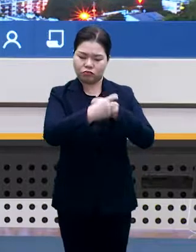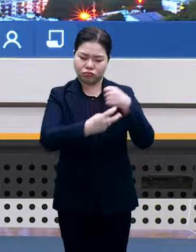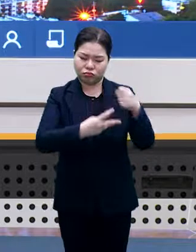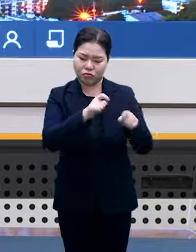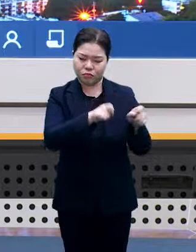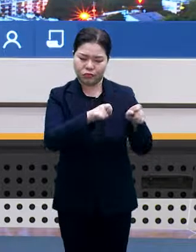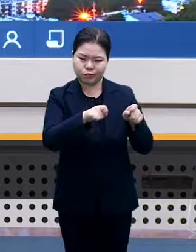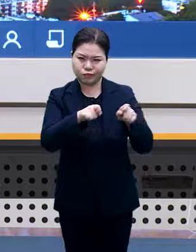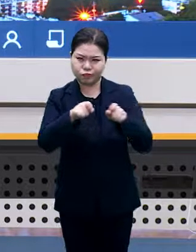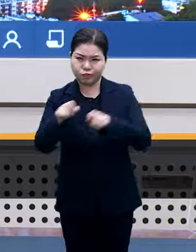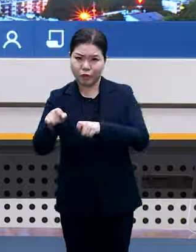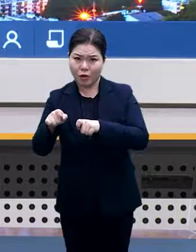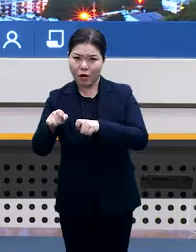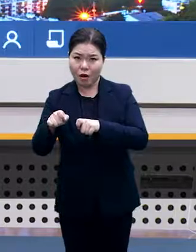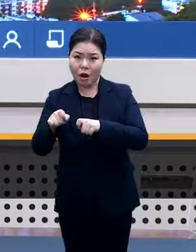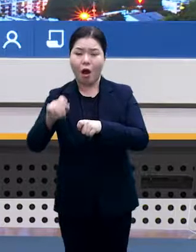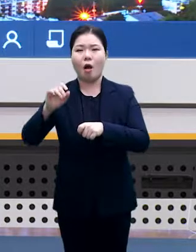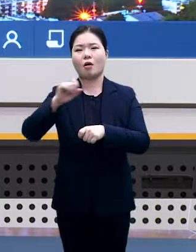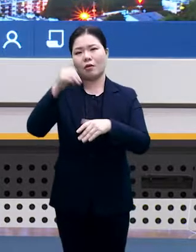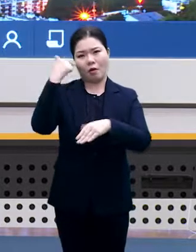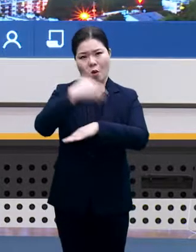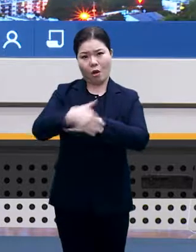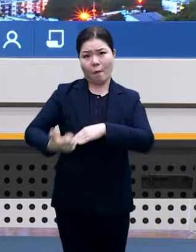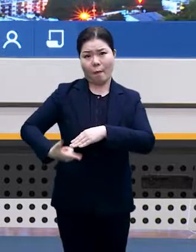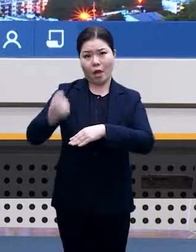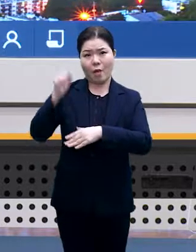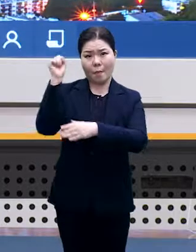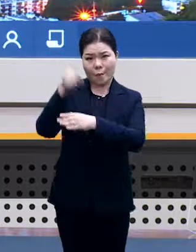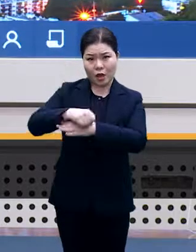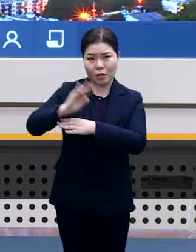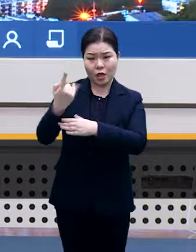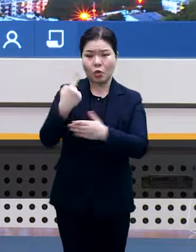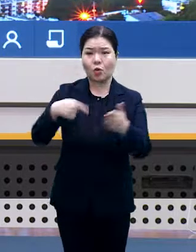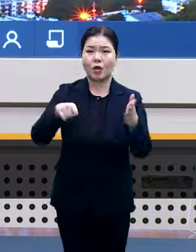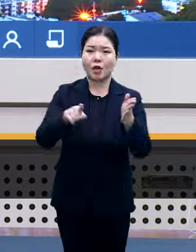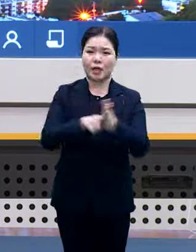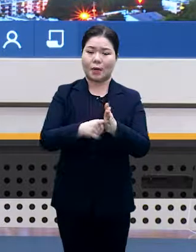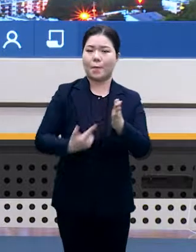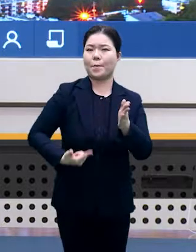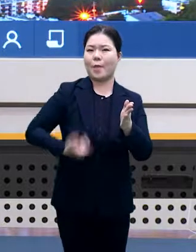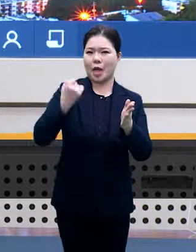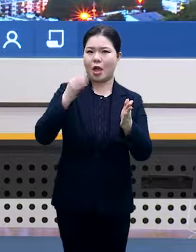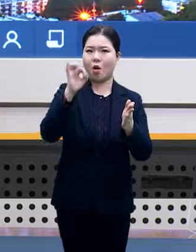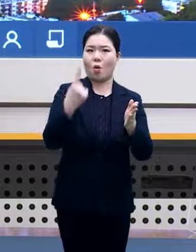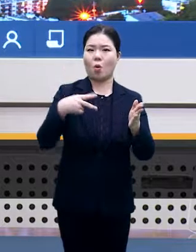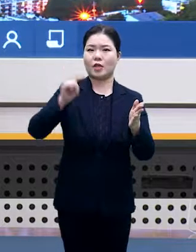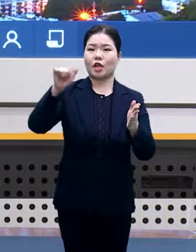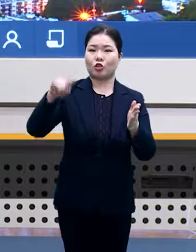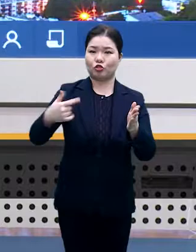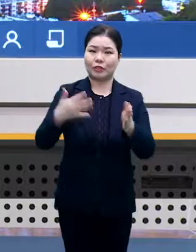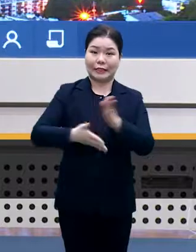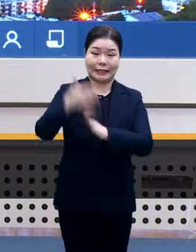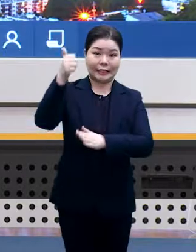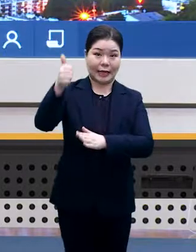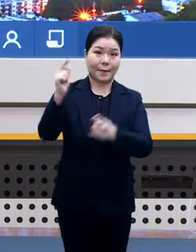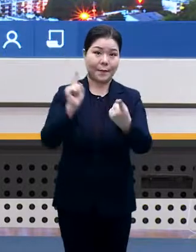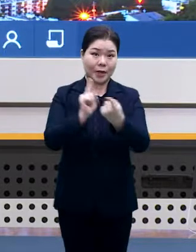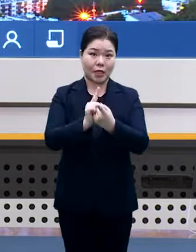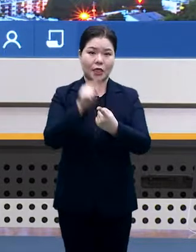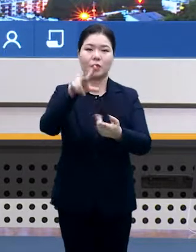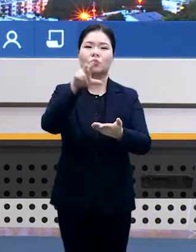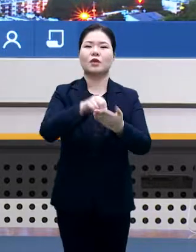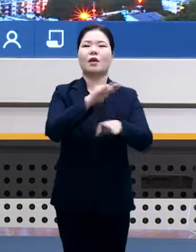수년째 미뤄진 계획이 승인될 수 있도록 빠른 시일 내에 오세훈 시장을 만나서